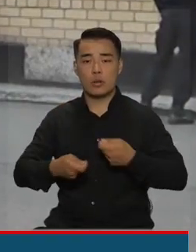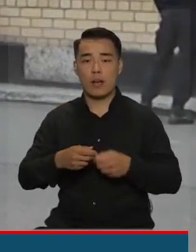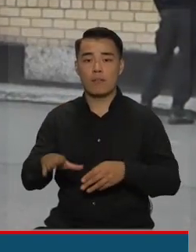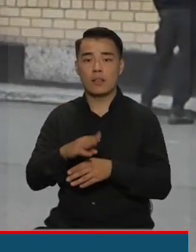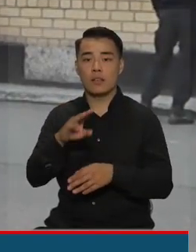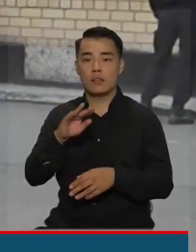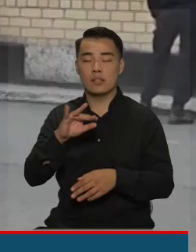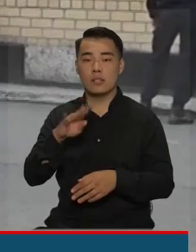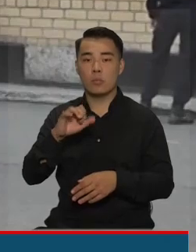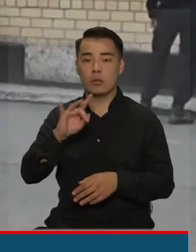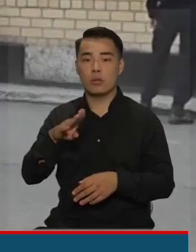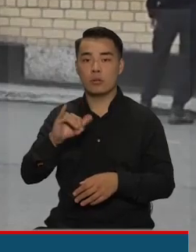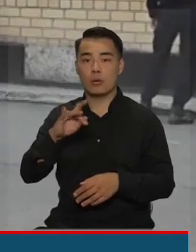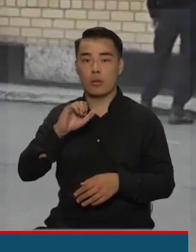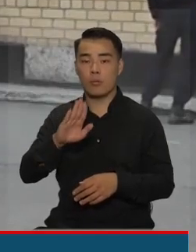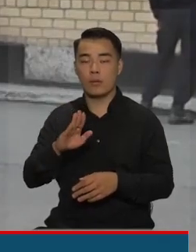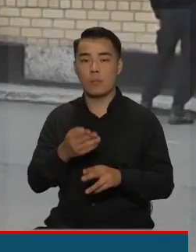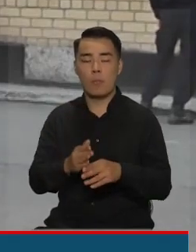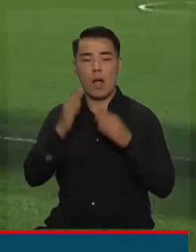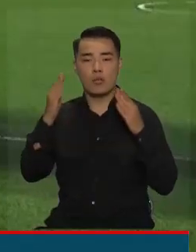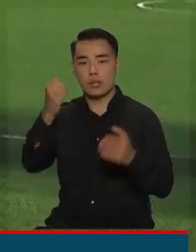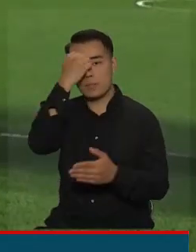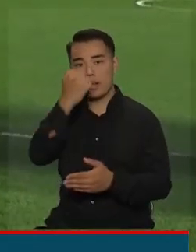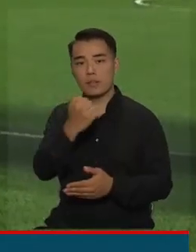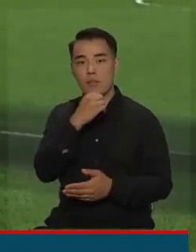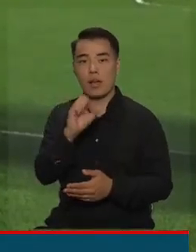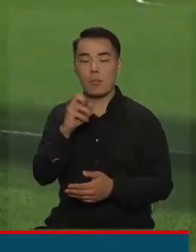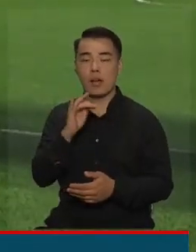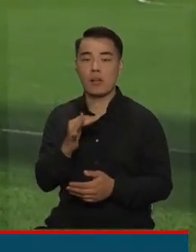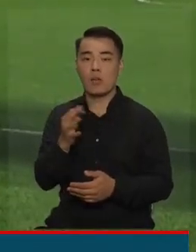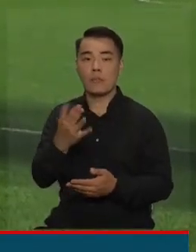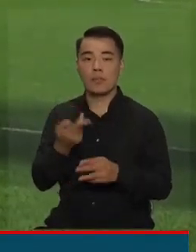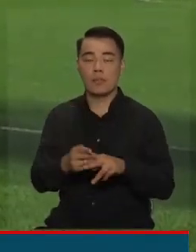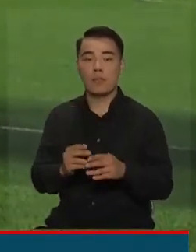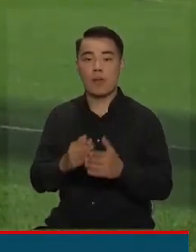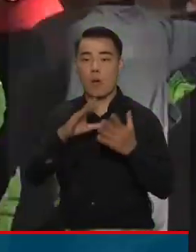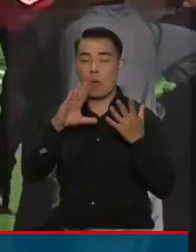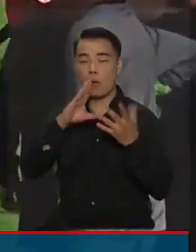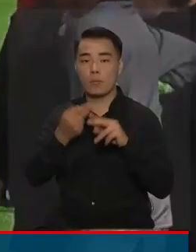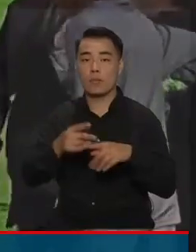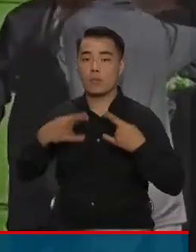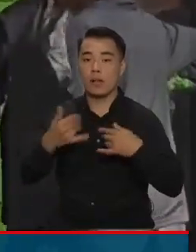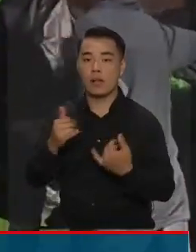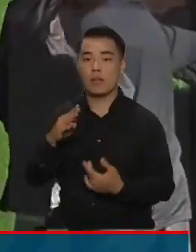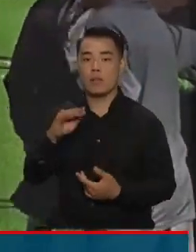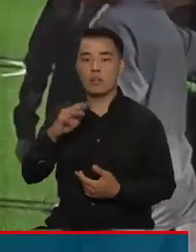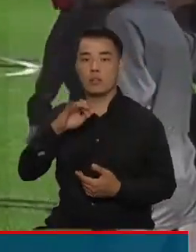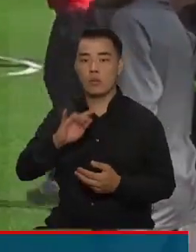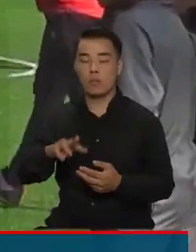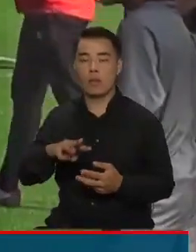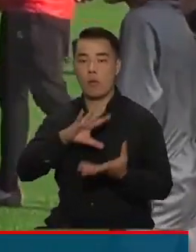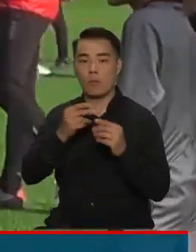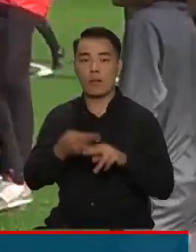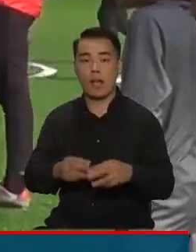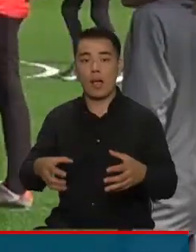Тимур Тұрловқа үлкен алғыс. Абай облысының футболына үлкен демеушілік көрсетіп жатқан Freedom Broker компаниясы